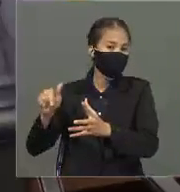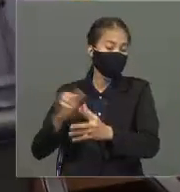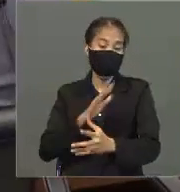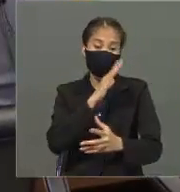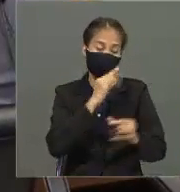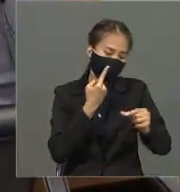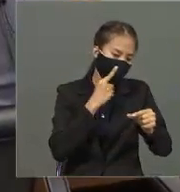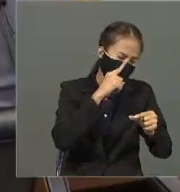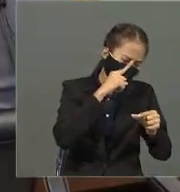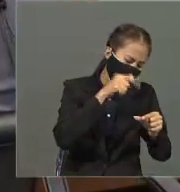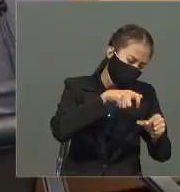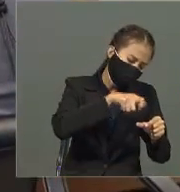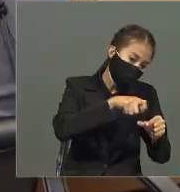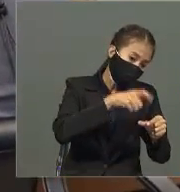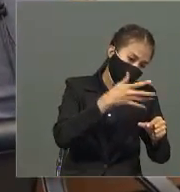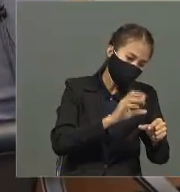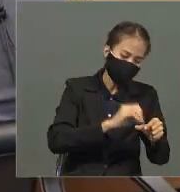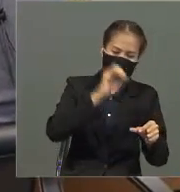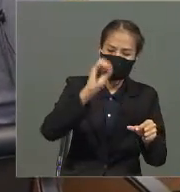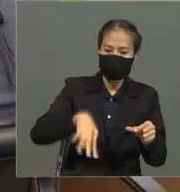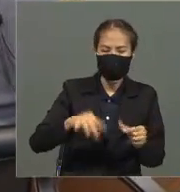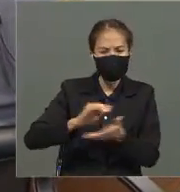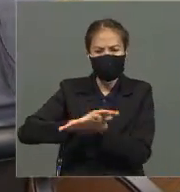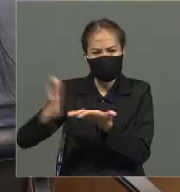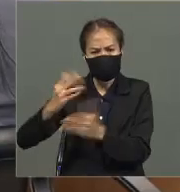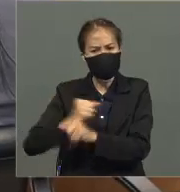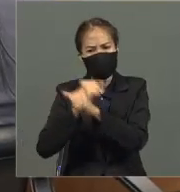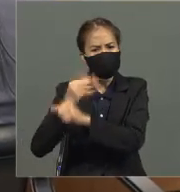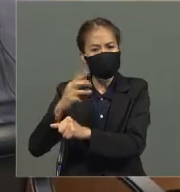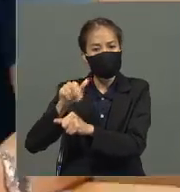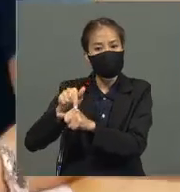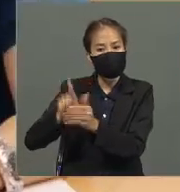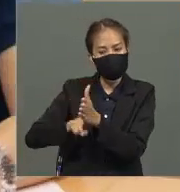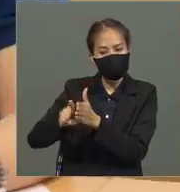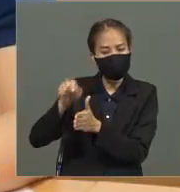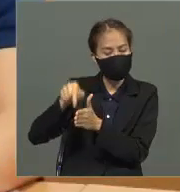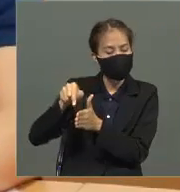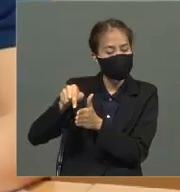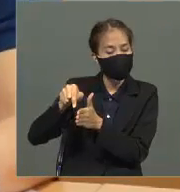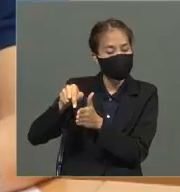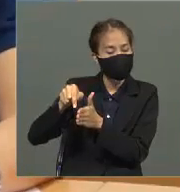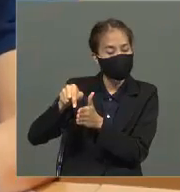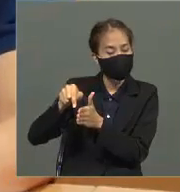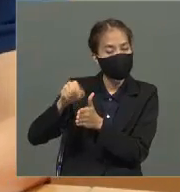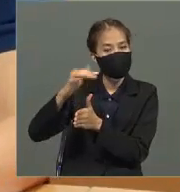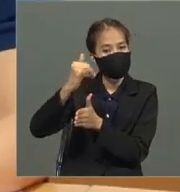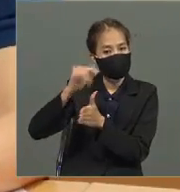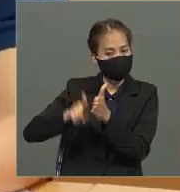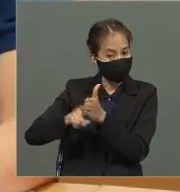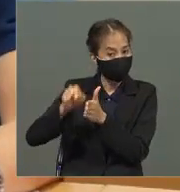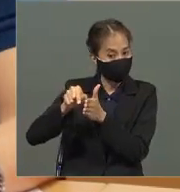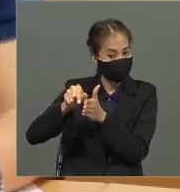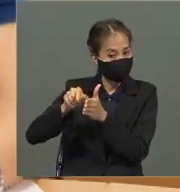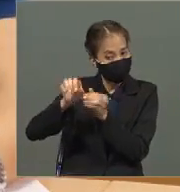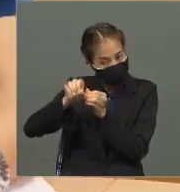เราทิ้งแบบไม่ดีเนี่ยแล้วเชื้อเนี่ยของ akคุณจุ๋มตามนะคะค่ะมันจะเกิดการ